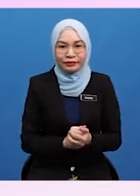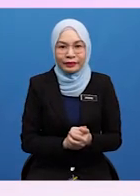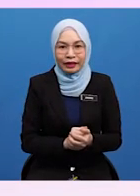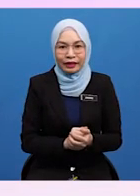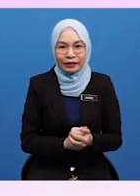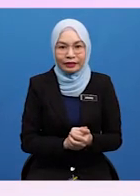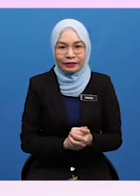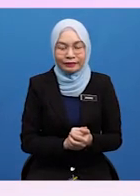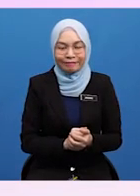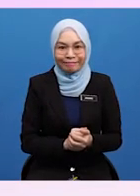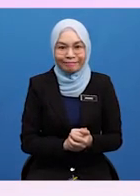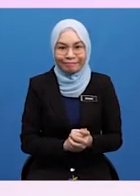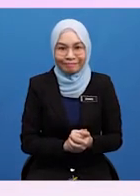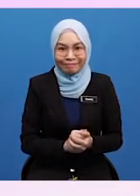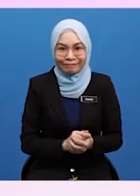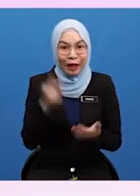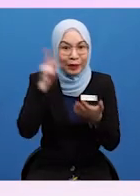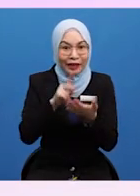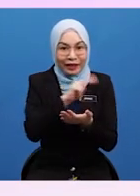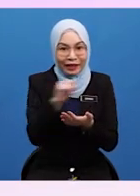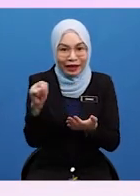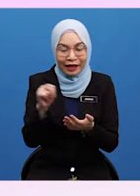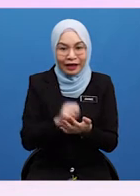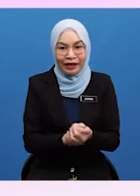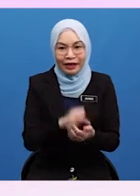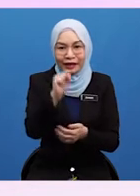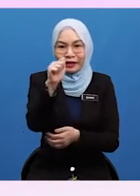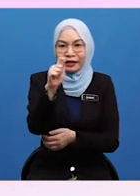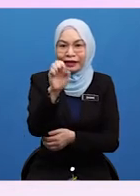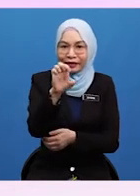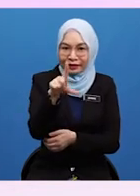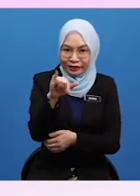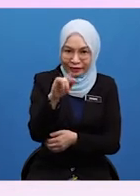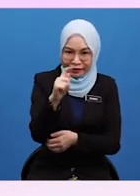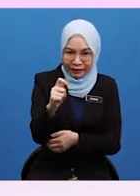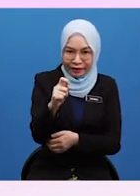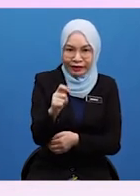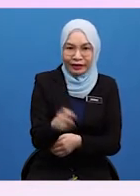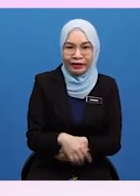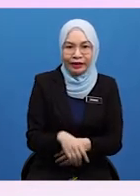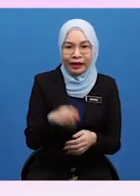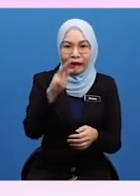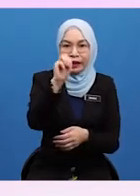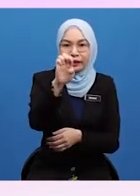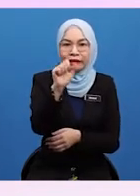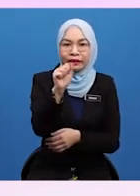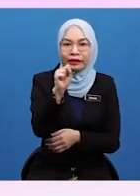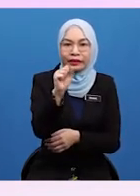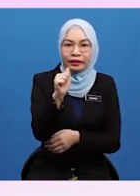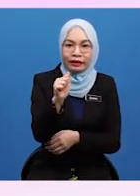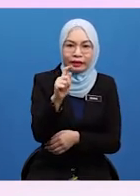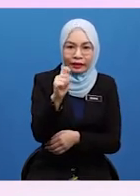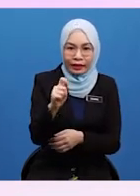pelancaran setelit Asia Timur Malaysia message meningkatkan rangkaian